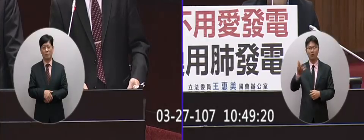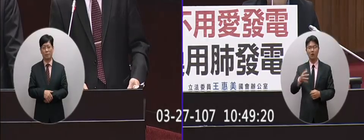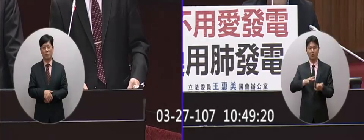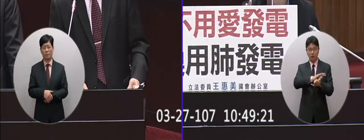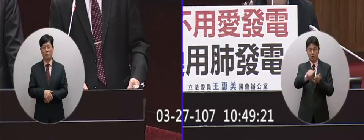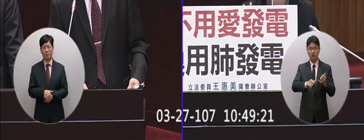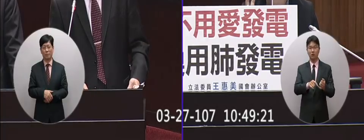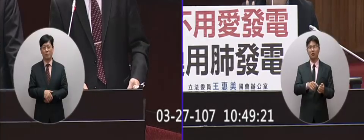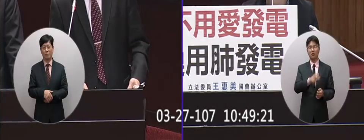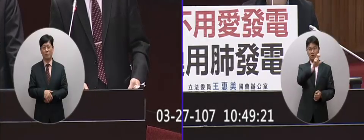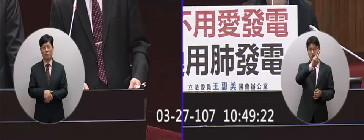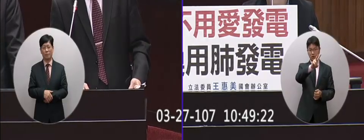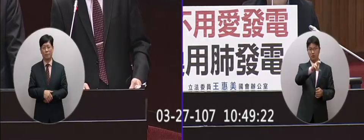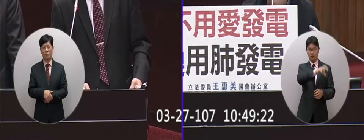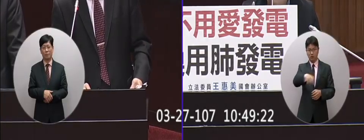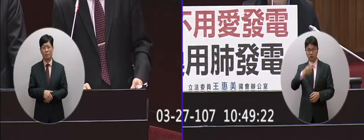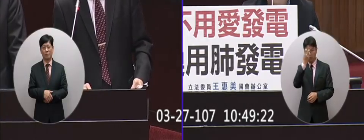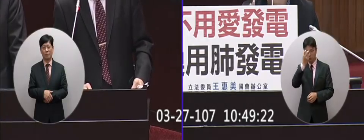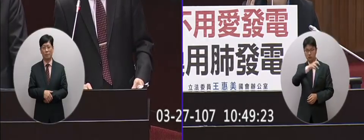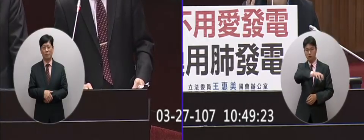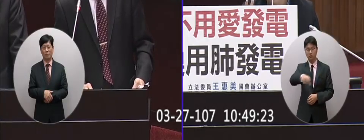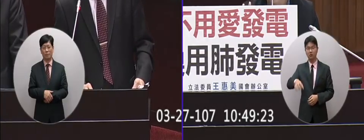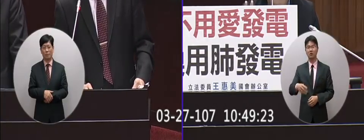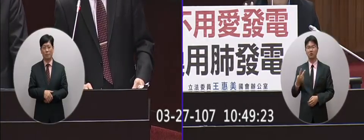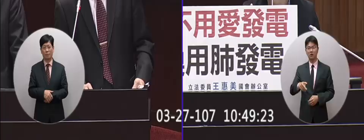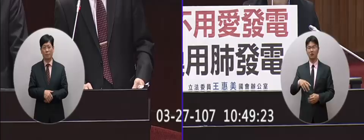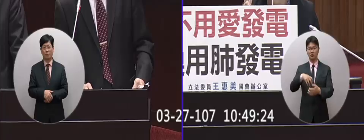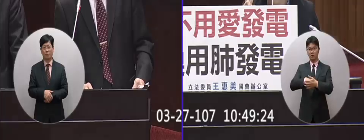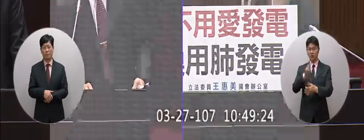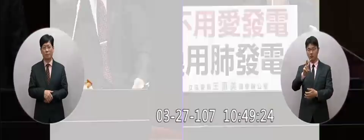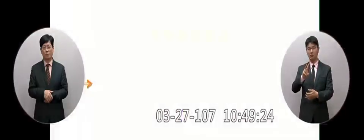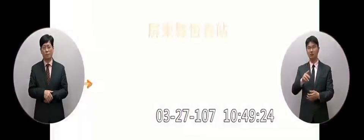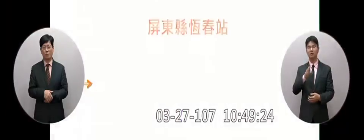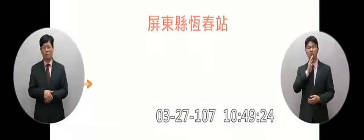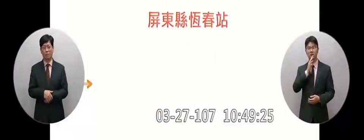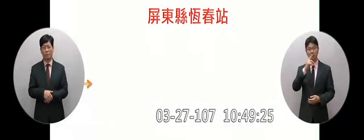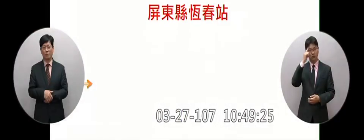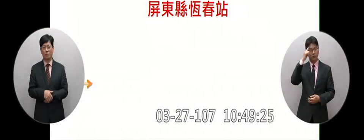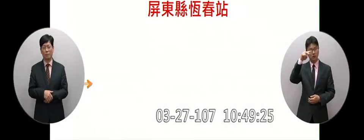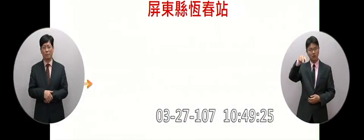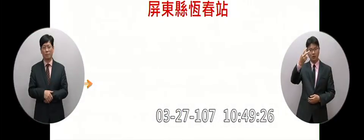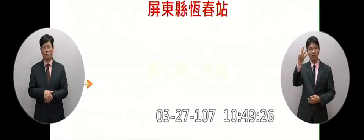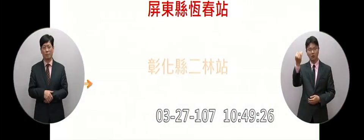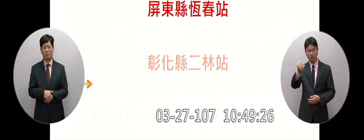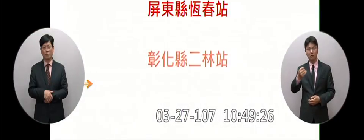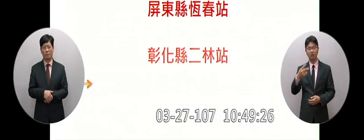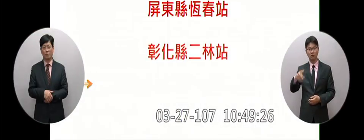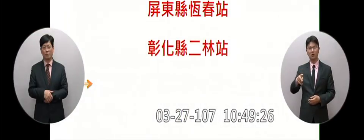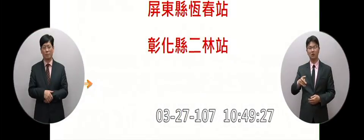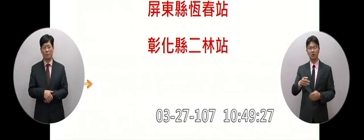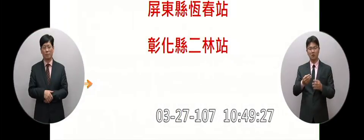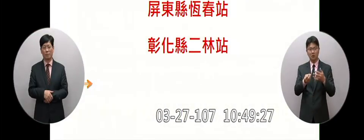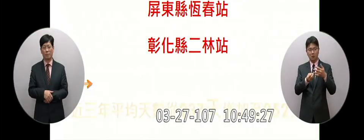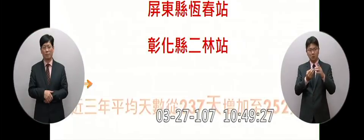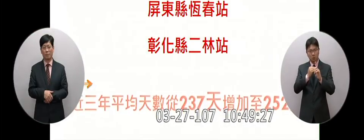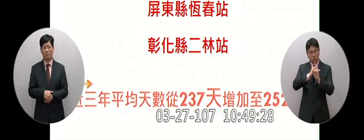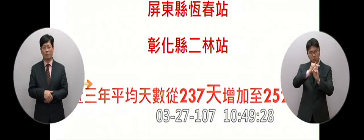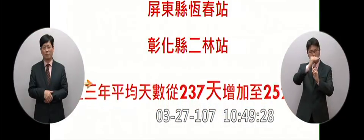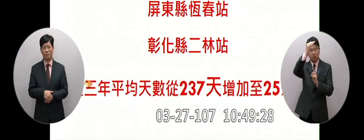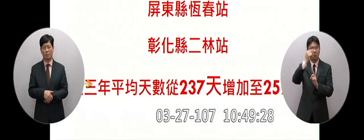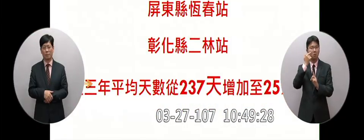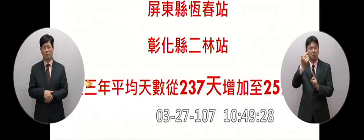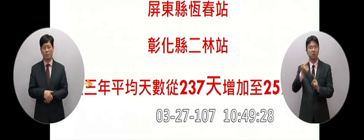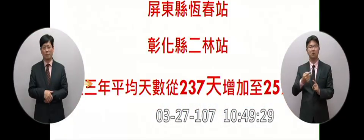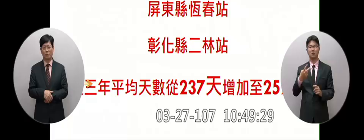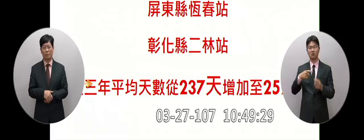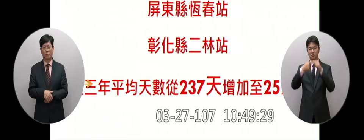测，总共呢，其中有2座都是在200多天，而且这2座平均都还不断的一直在上涨。一个是我